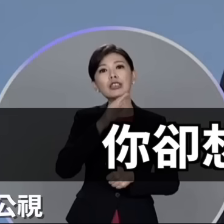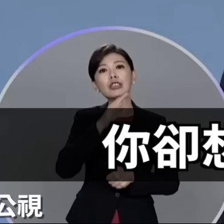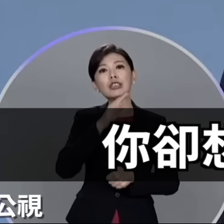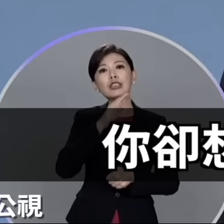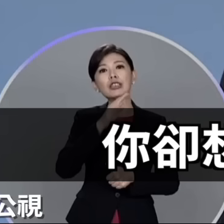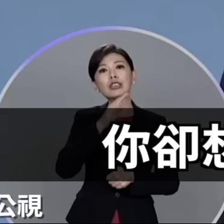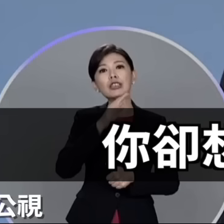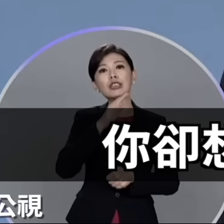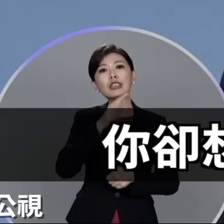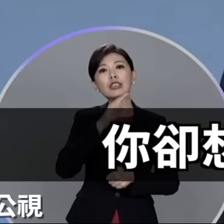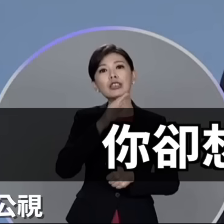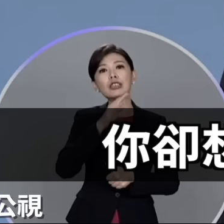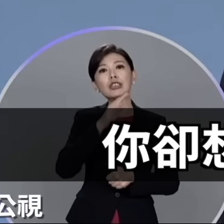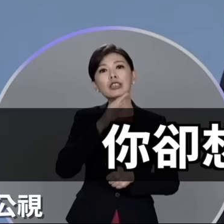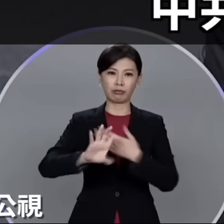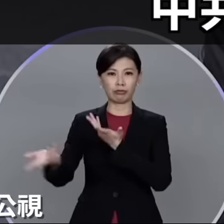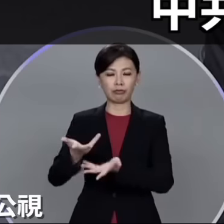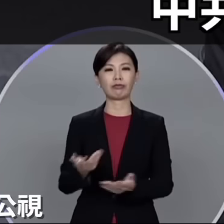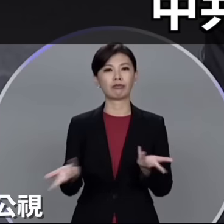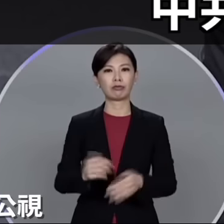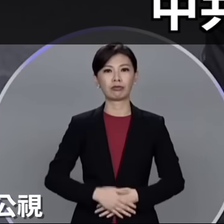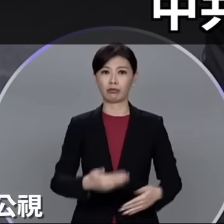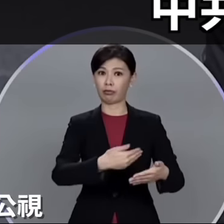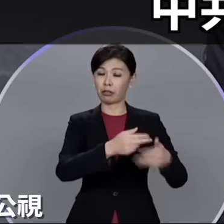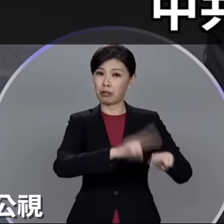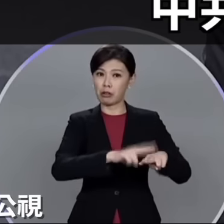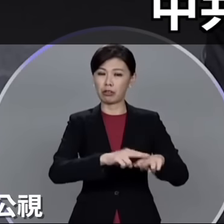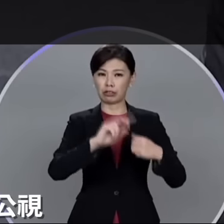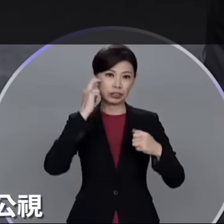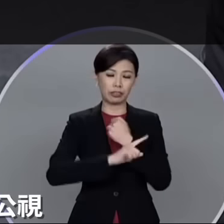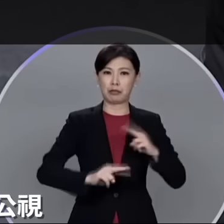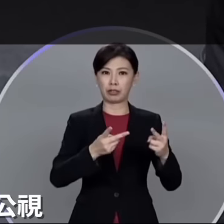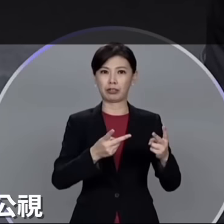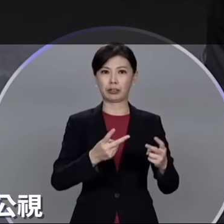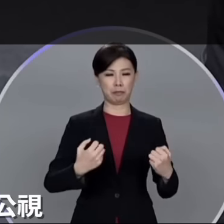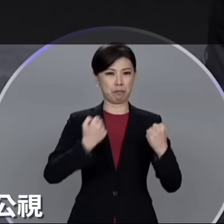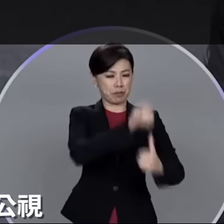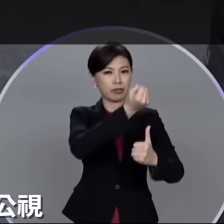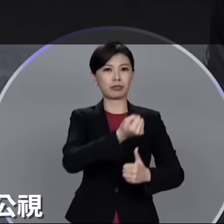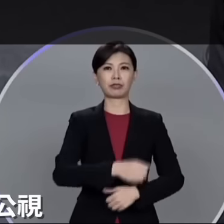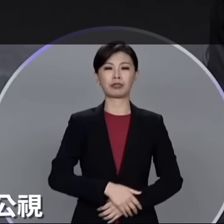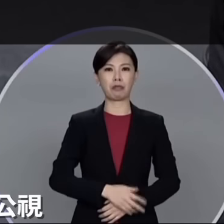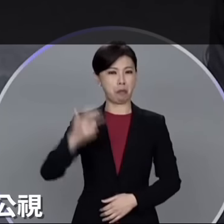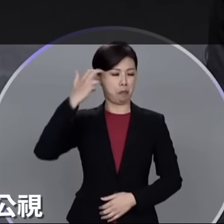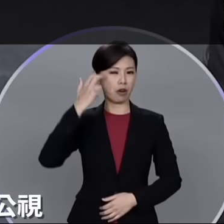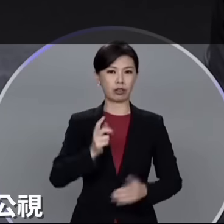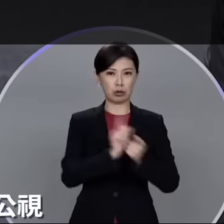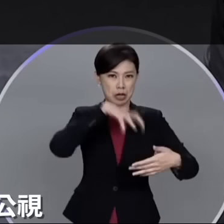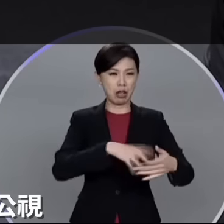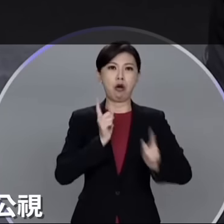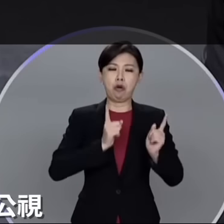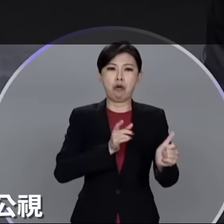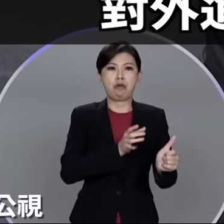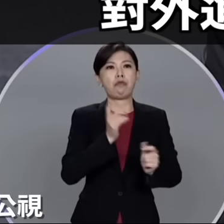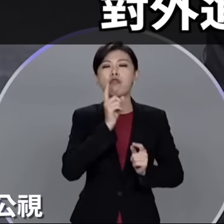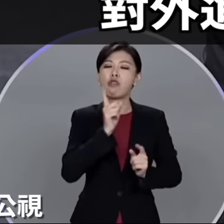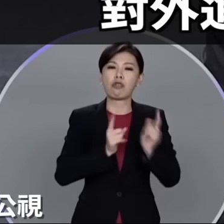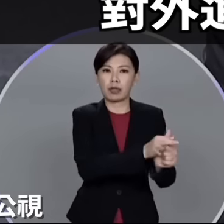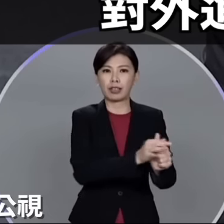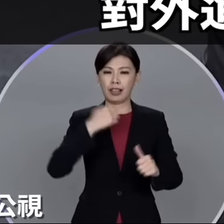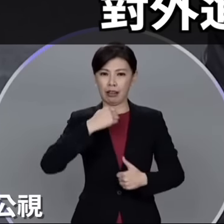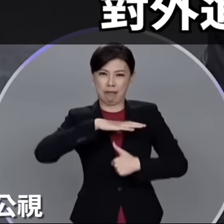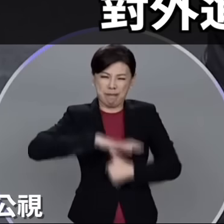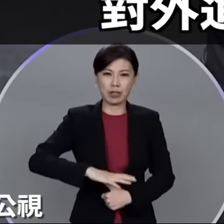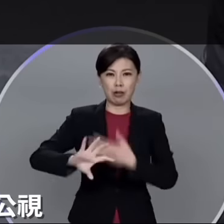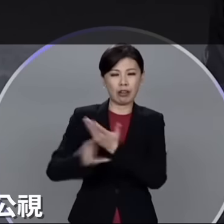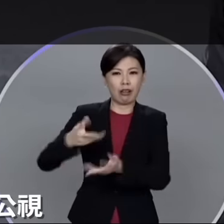却想跟别人分享你的 first time。 中共透过修宪实现强人领导之后，立场更为强硬跟极端，对内加强前置言论的自由，对外进一步打压台